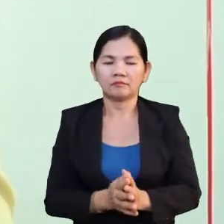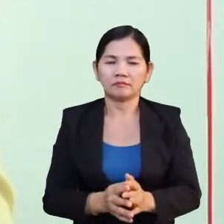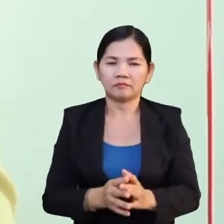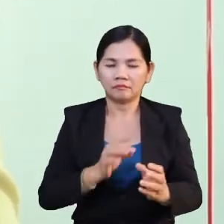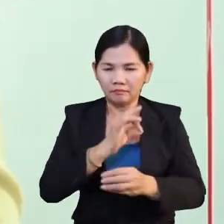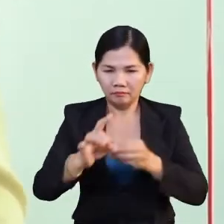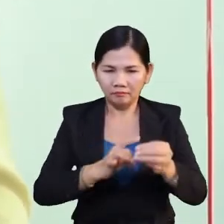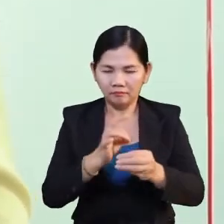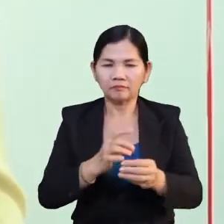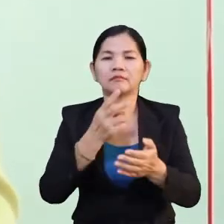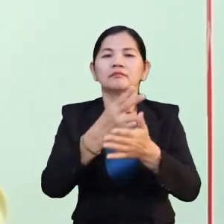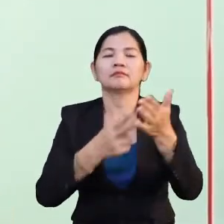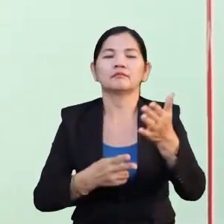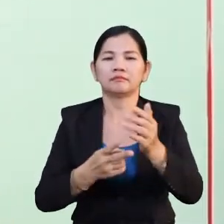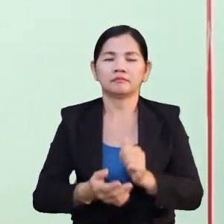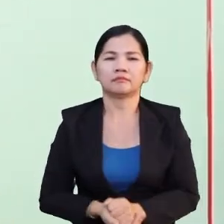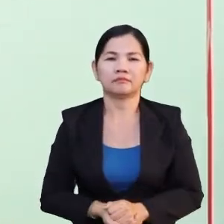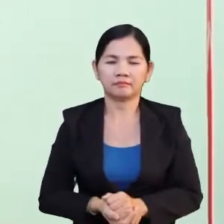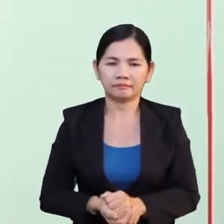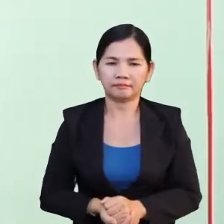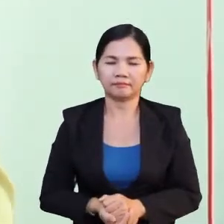យពីអ្វីដែរកូន